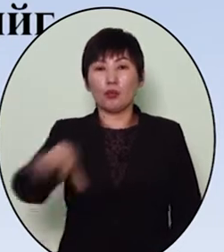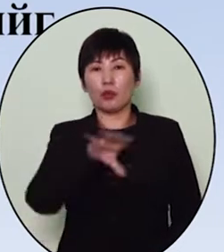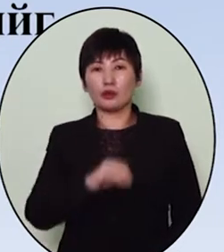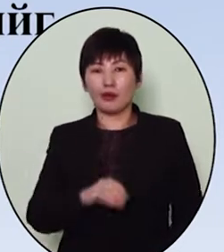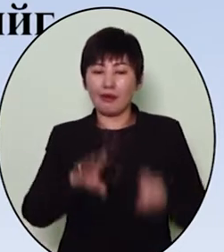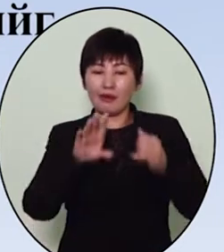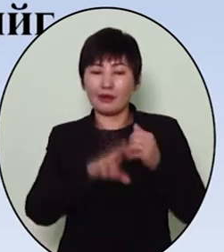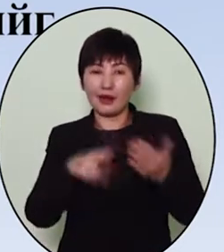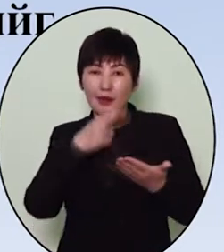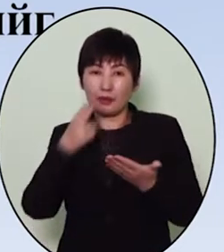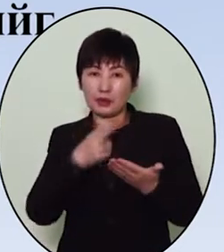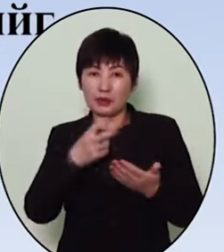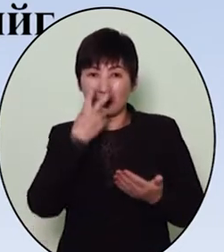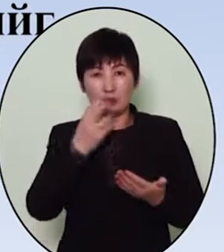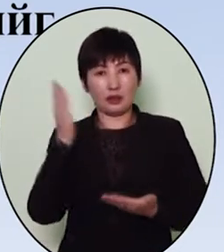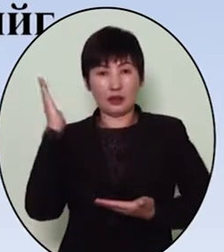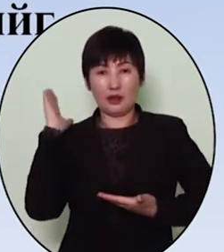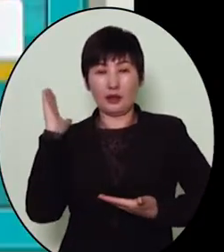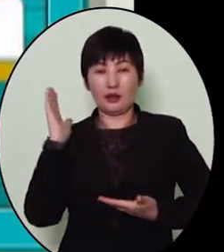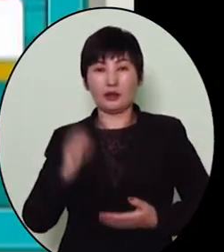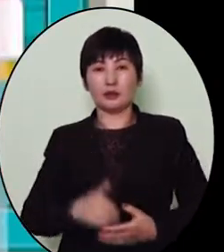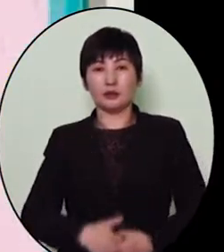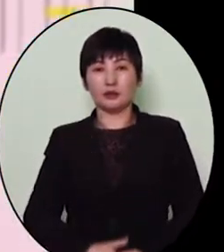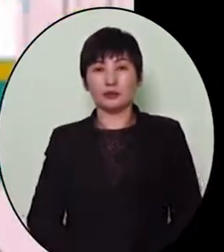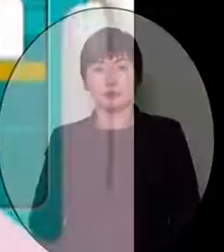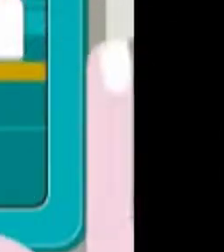Бүгдээрээ дараах бичлэгийг үздэгэй.